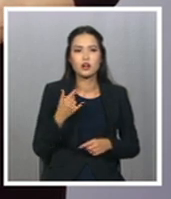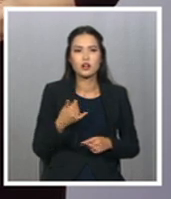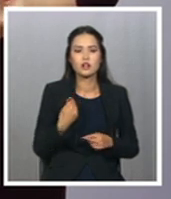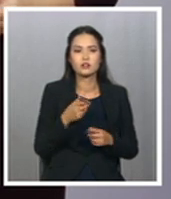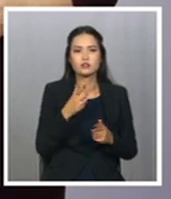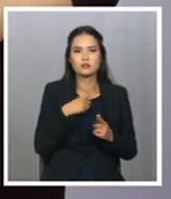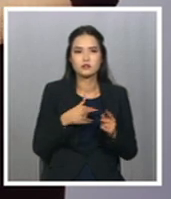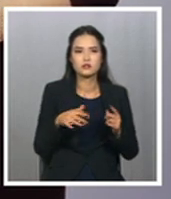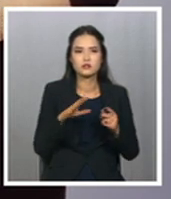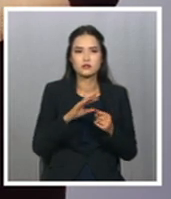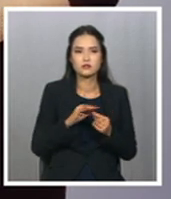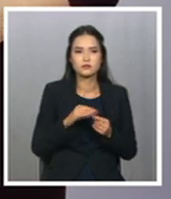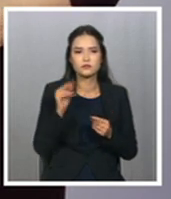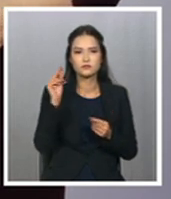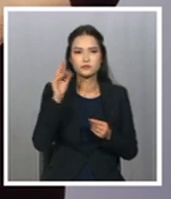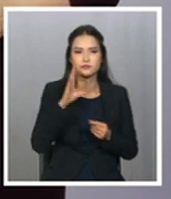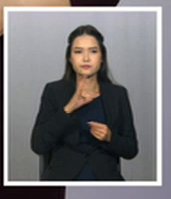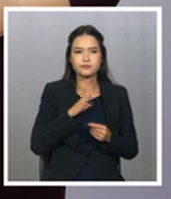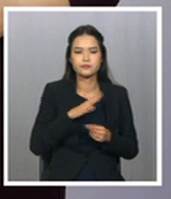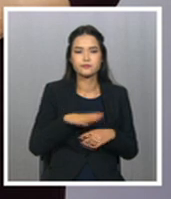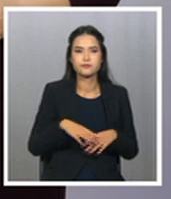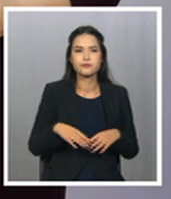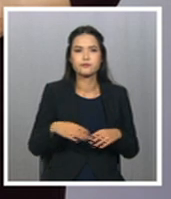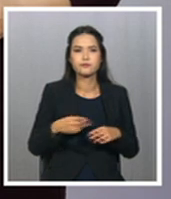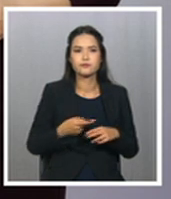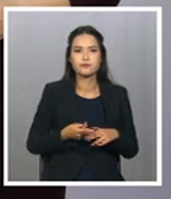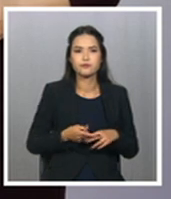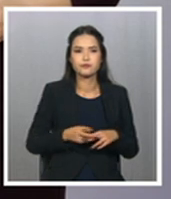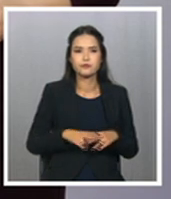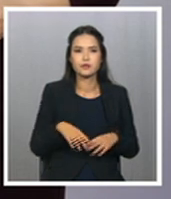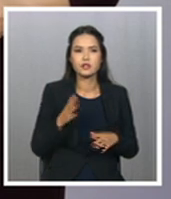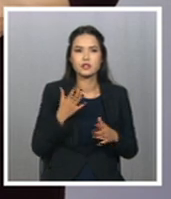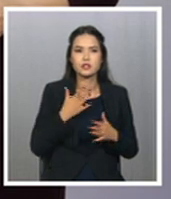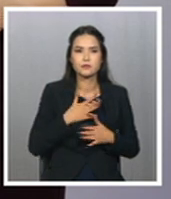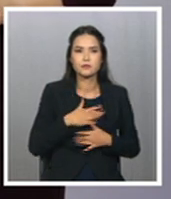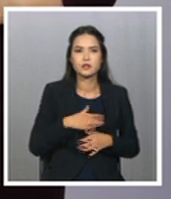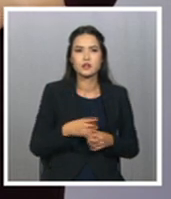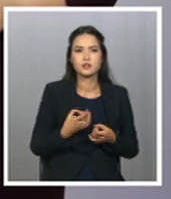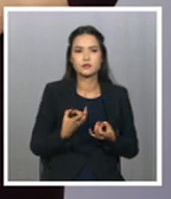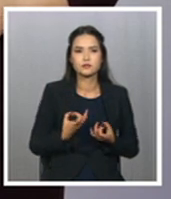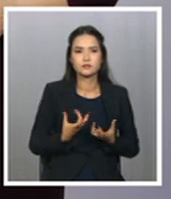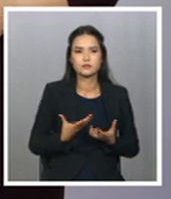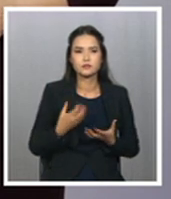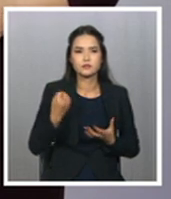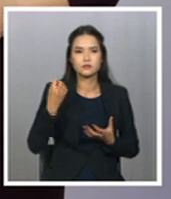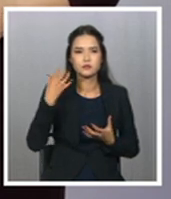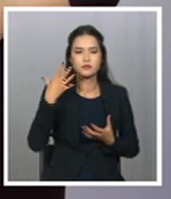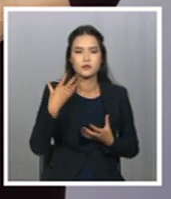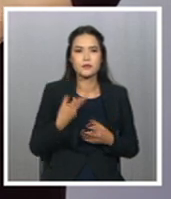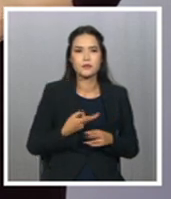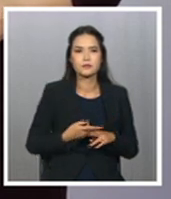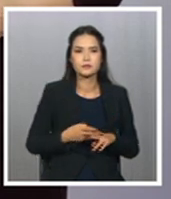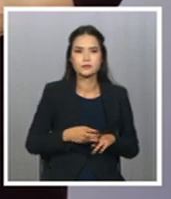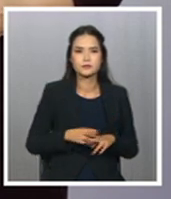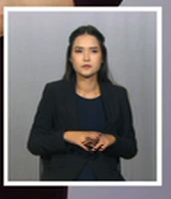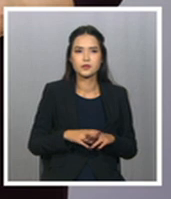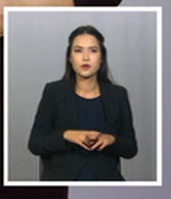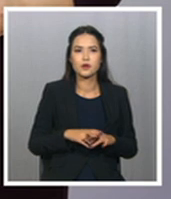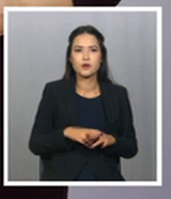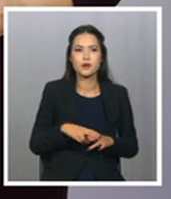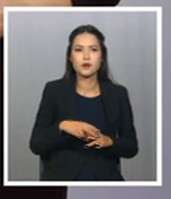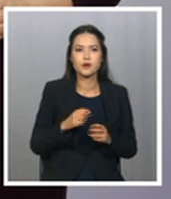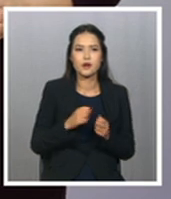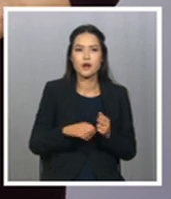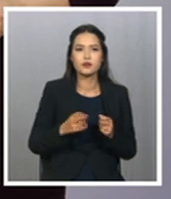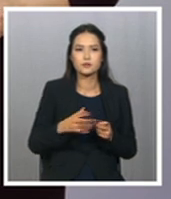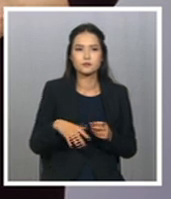бейнелерге жатқызаламыз. Ұлжан сабырлы да салмақты ақыл иесін болса, зере ар